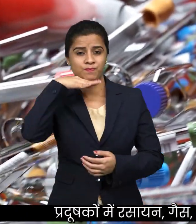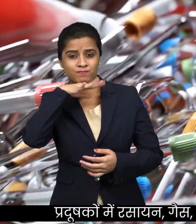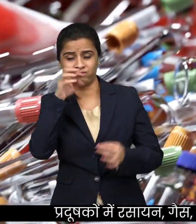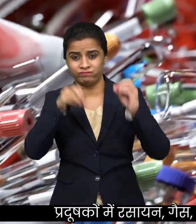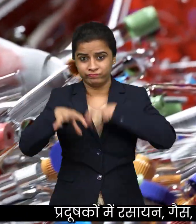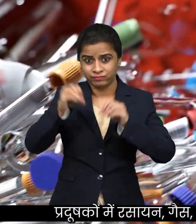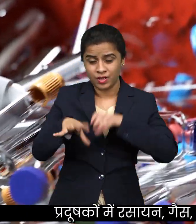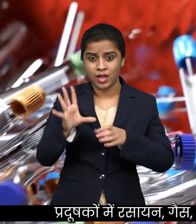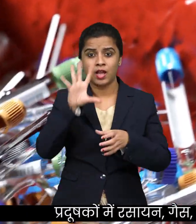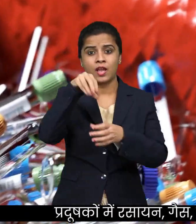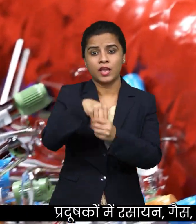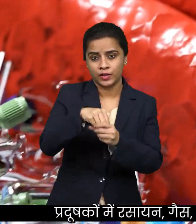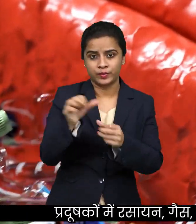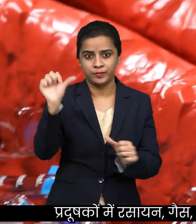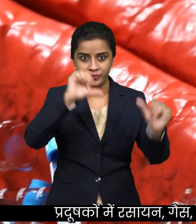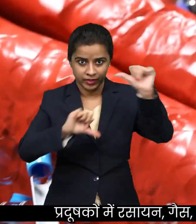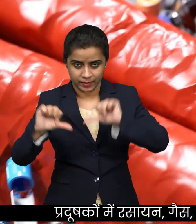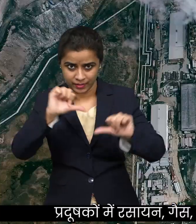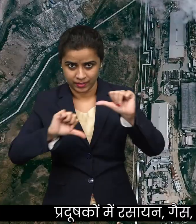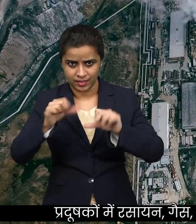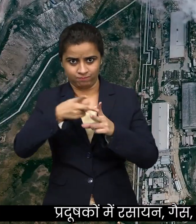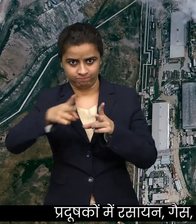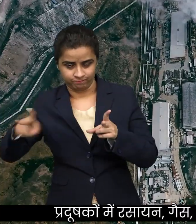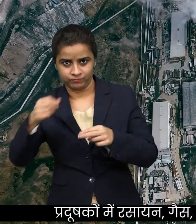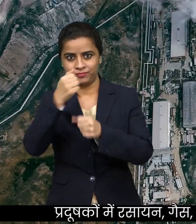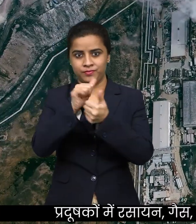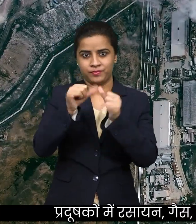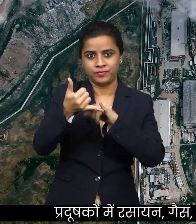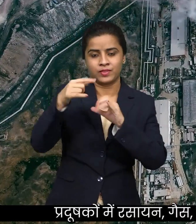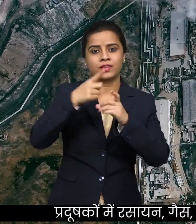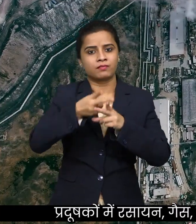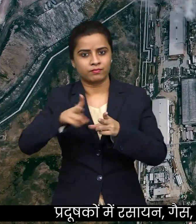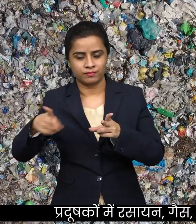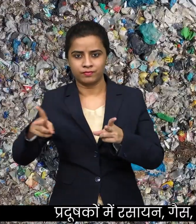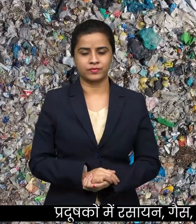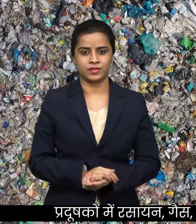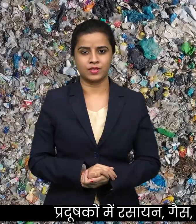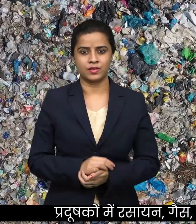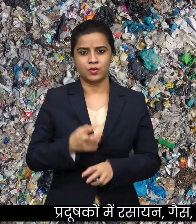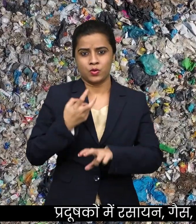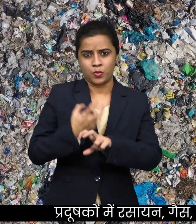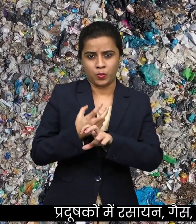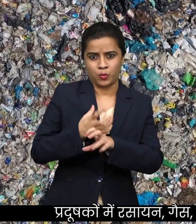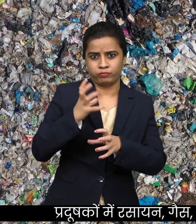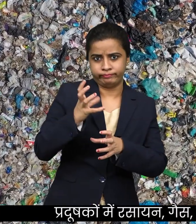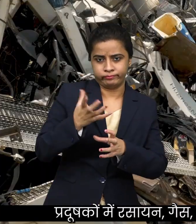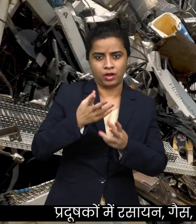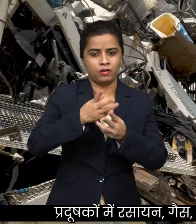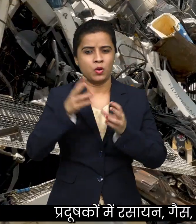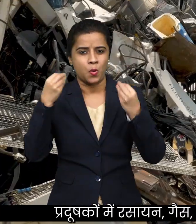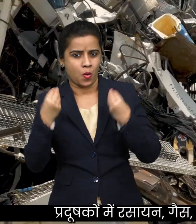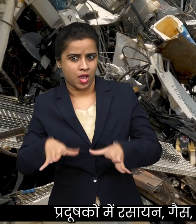प्रदूषकों में रसायन, गैस, ठोस अपशिष्ट और इलेक्ट्रॉनिक अपशिष्ट शामिल है।